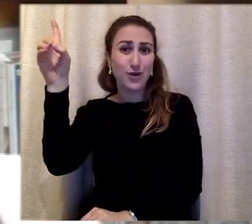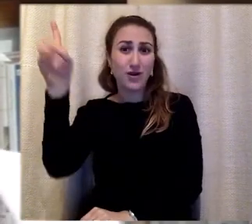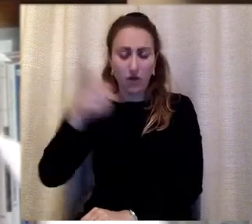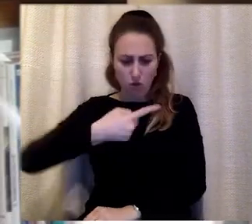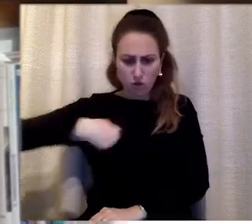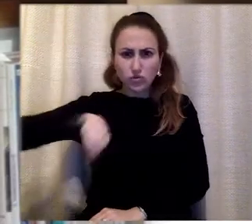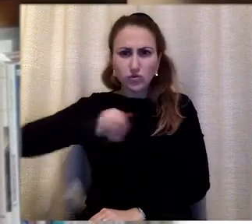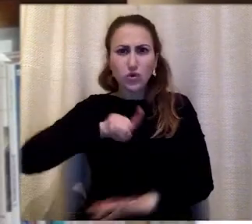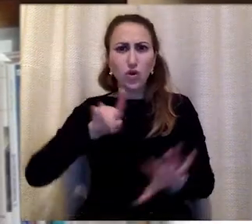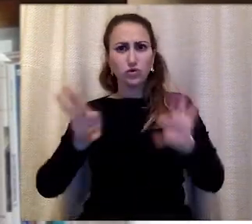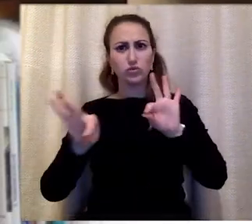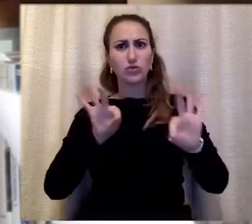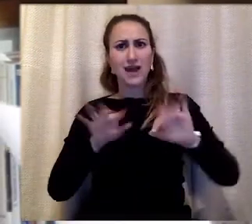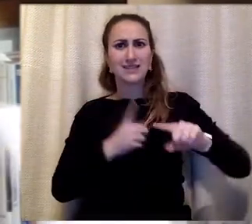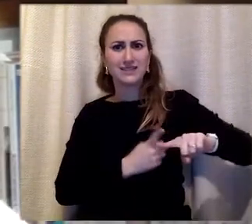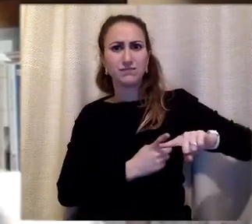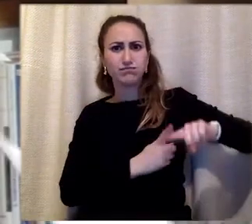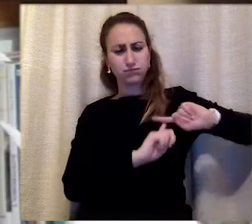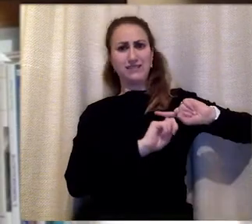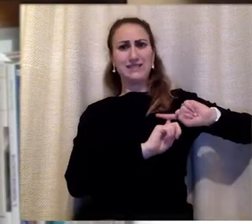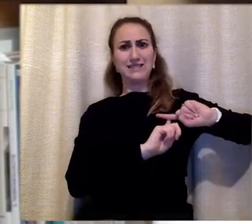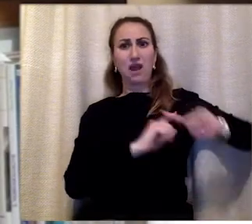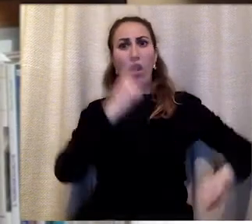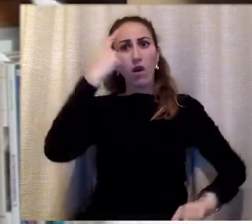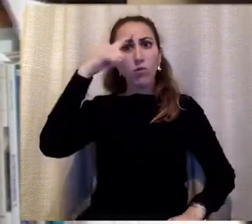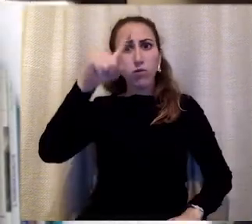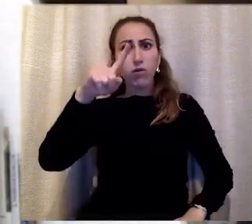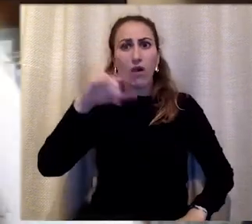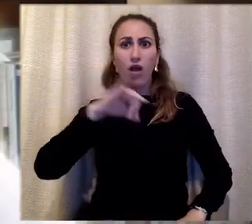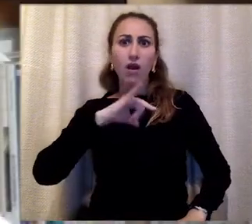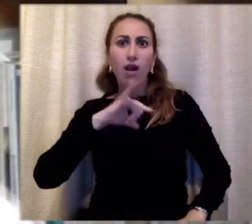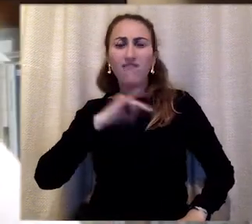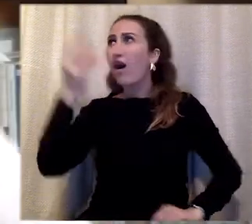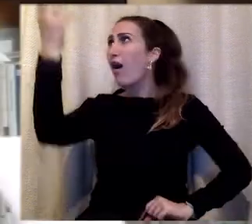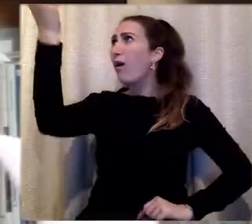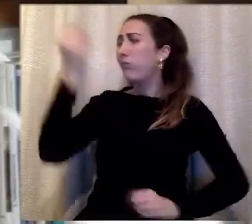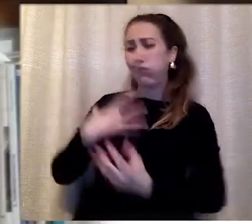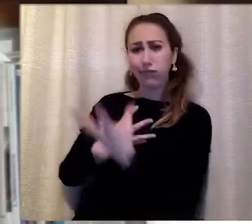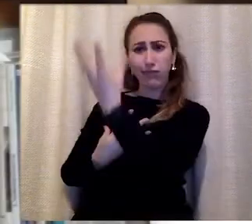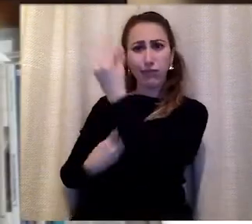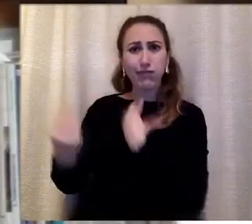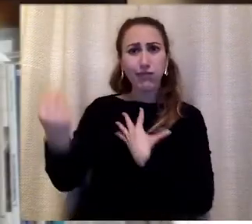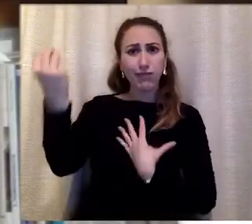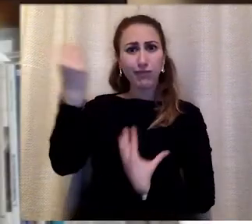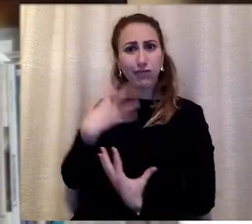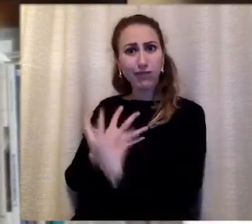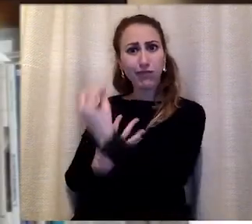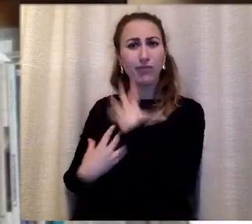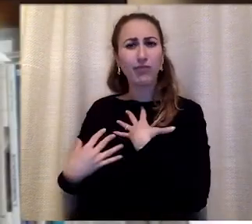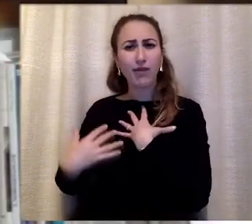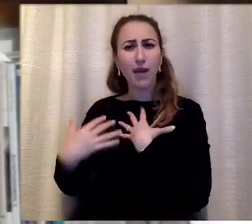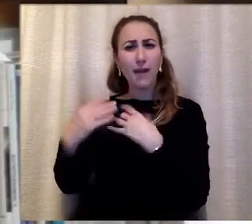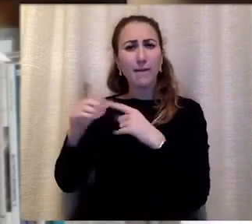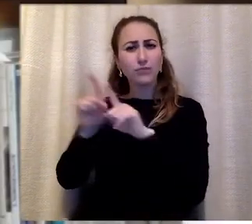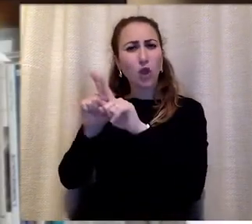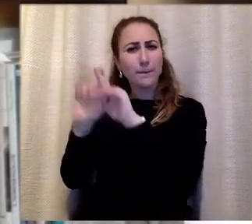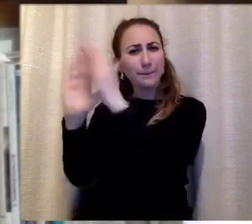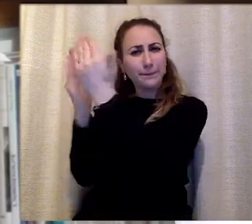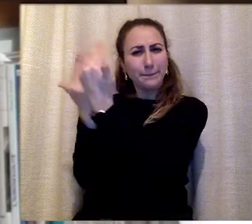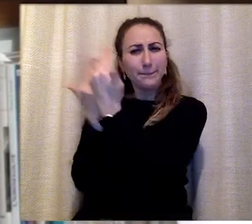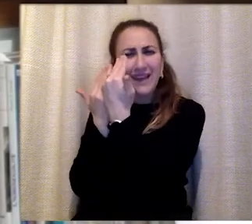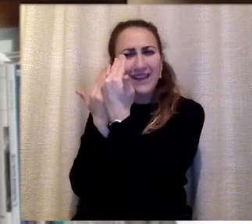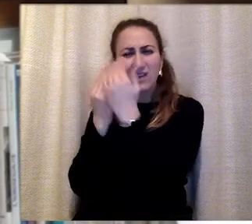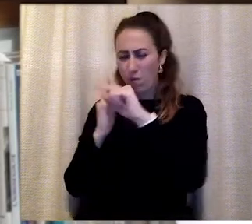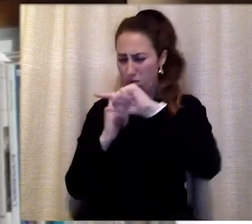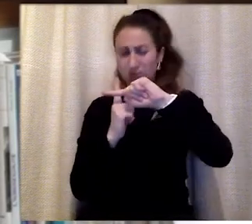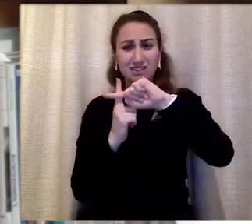servis et débordés de bénédictions et d'être en dehors de tout ce que le monde vit. Dieu